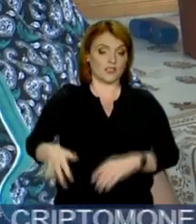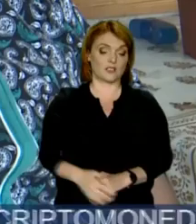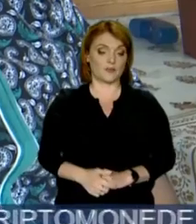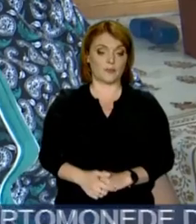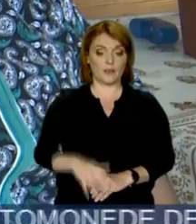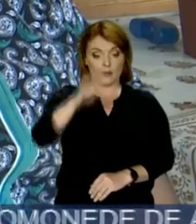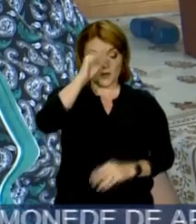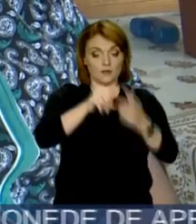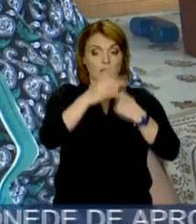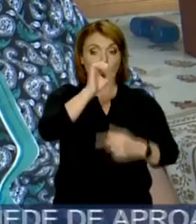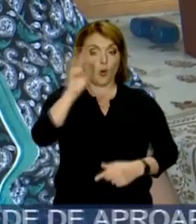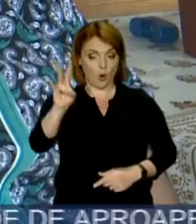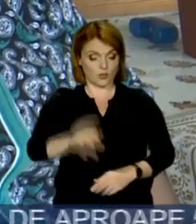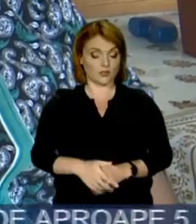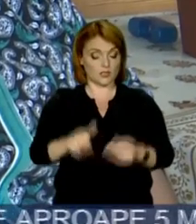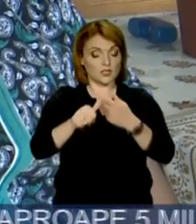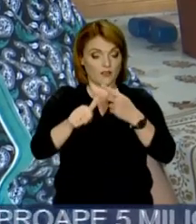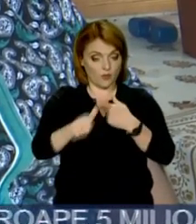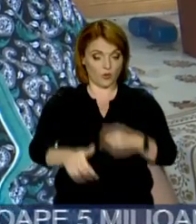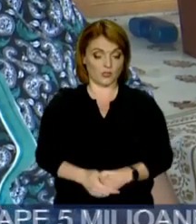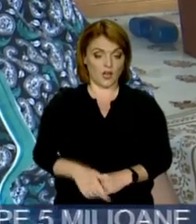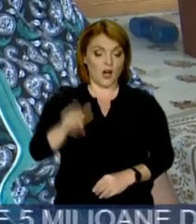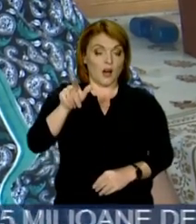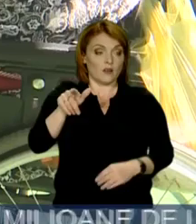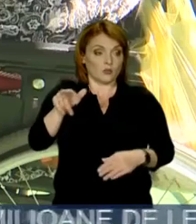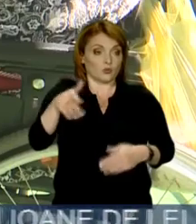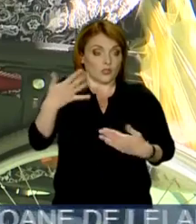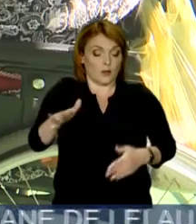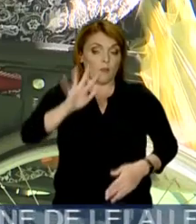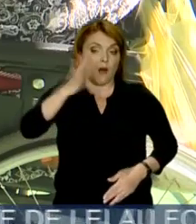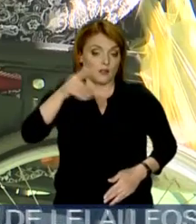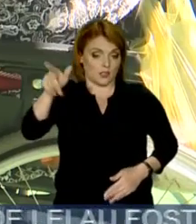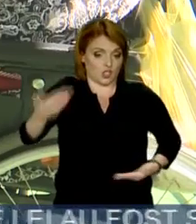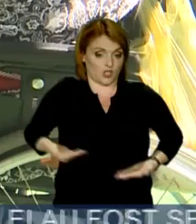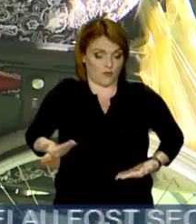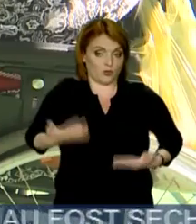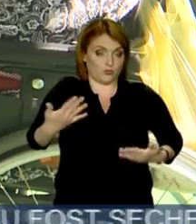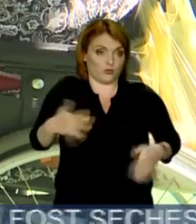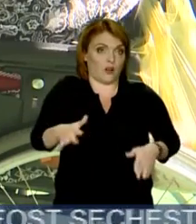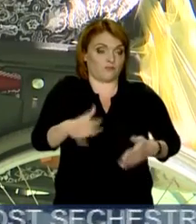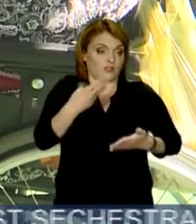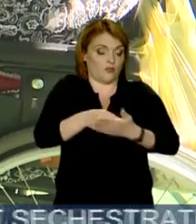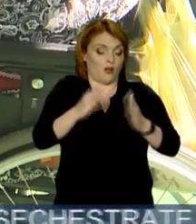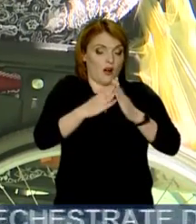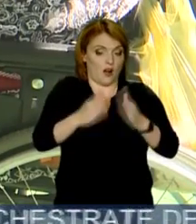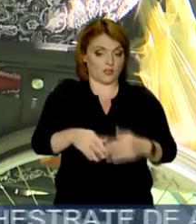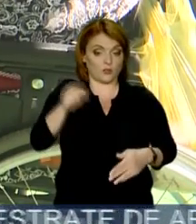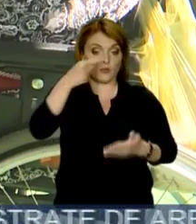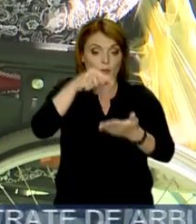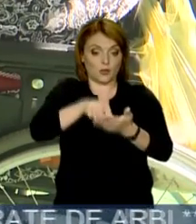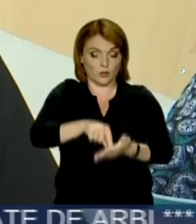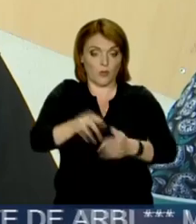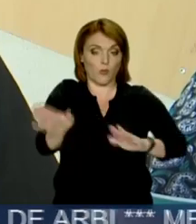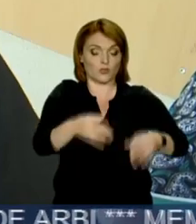Lui Ion Moraru, azilul din Sărata Galbenă este casă de aproape 5 ani. Bărbatul spune că a ajuns aici după un accident vascular